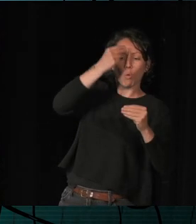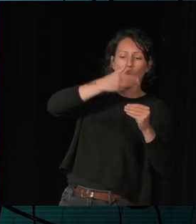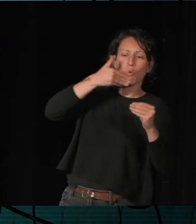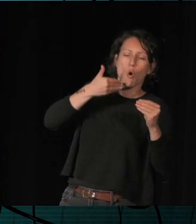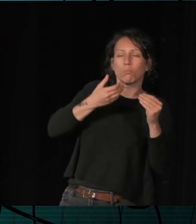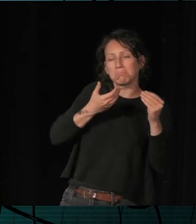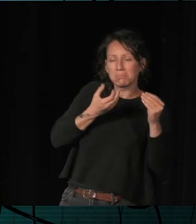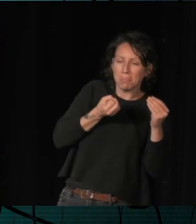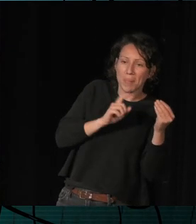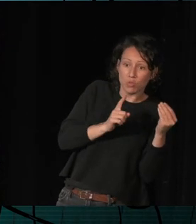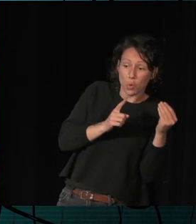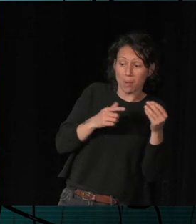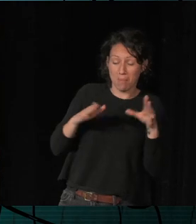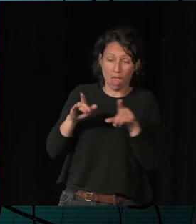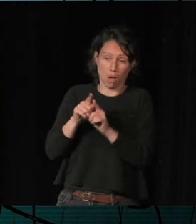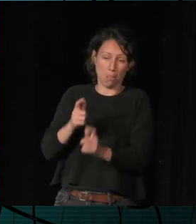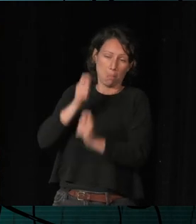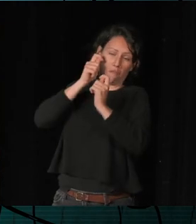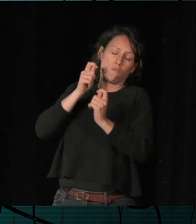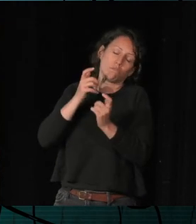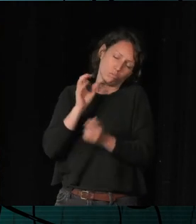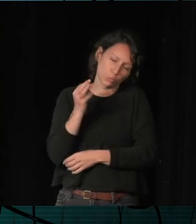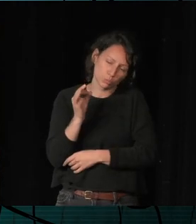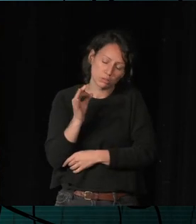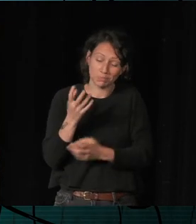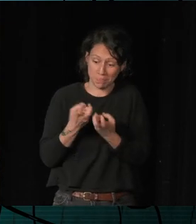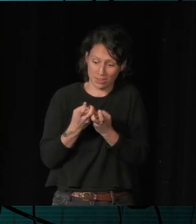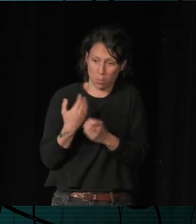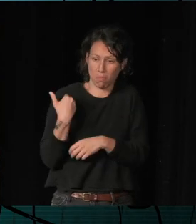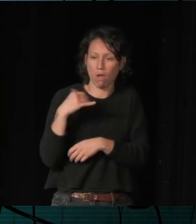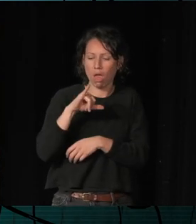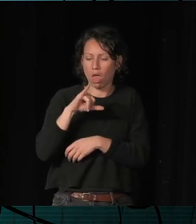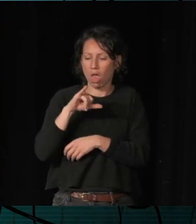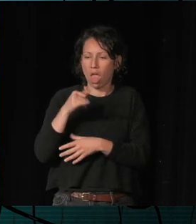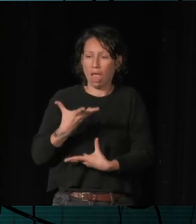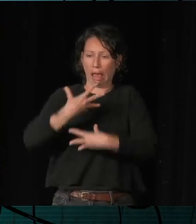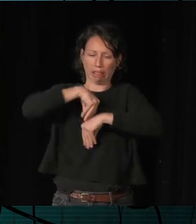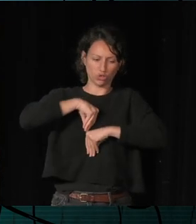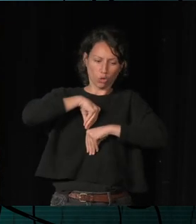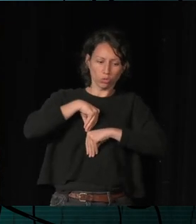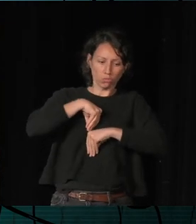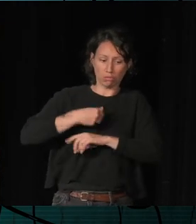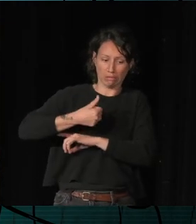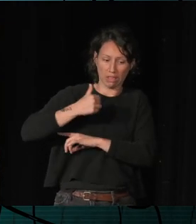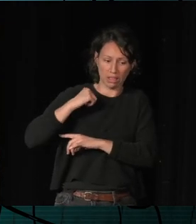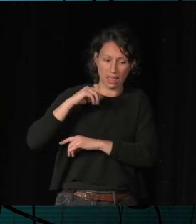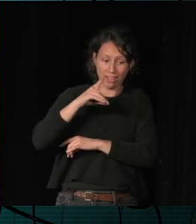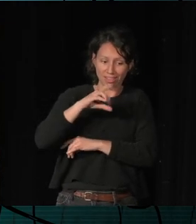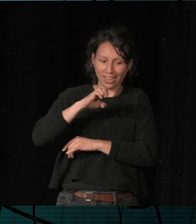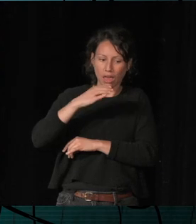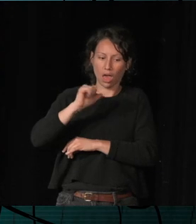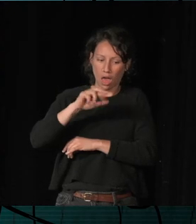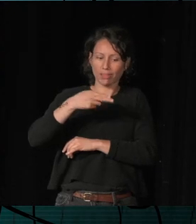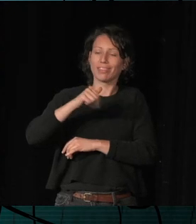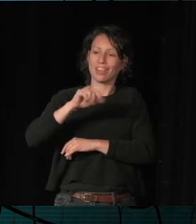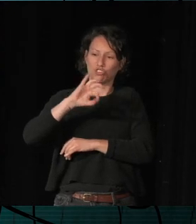rentrer en résonance, c'est amusant parce que j'ai refait le début de Decarnation hier. On dit décarnation ou décarnation ? Il faut